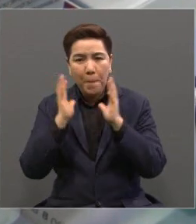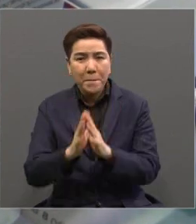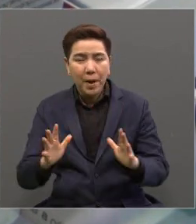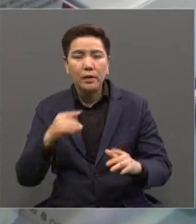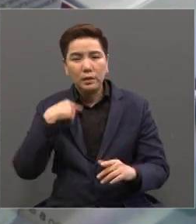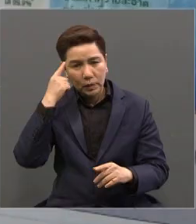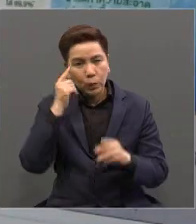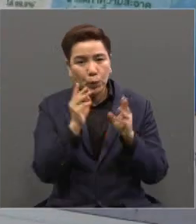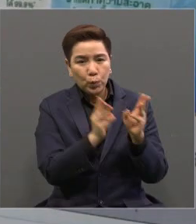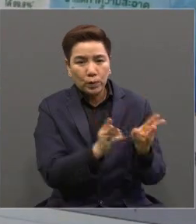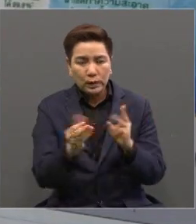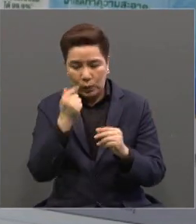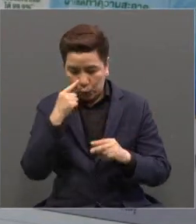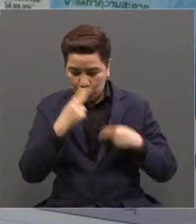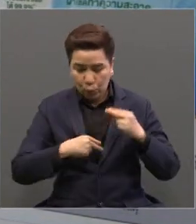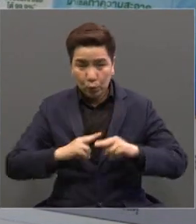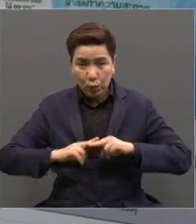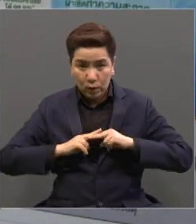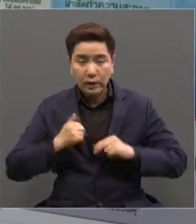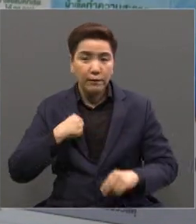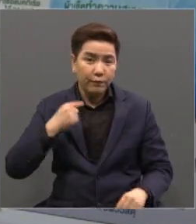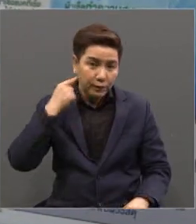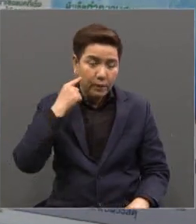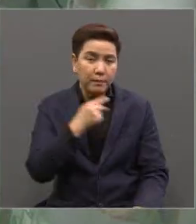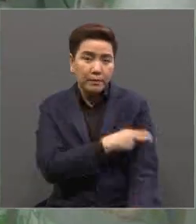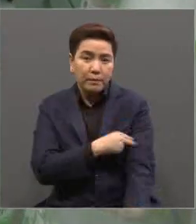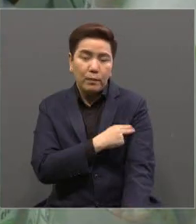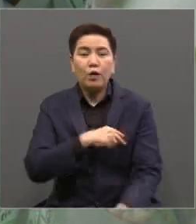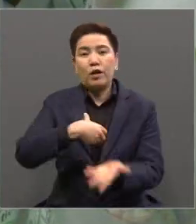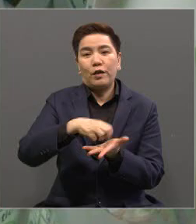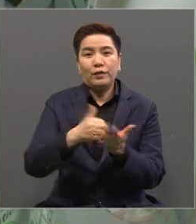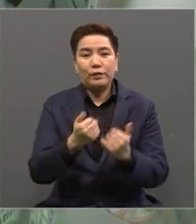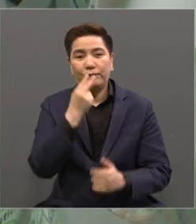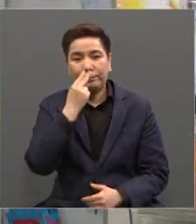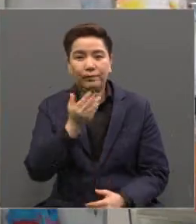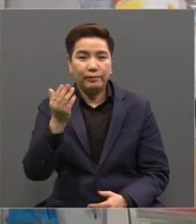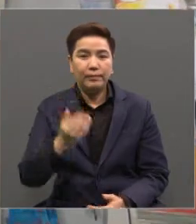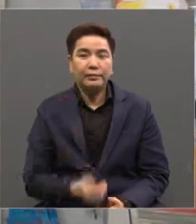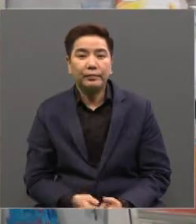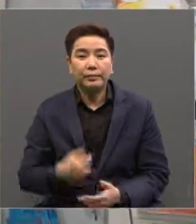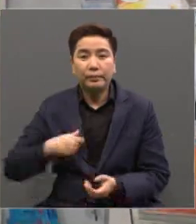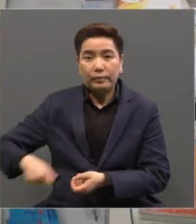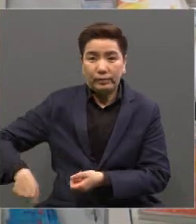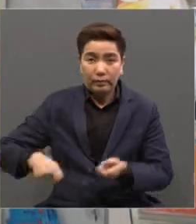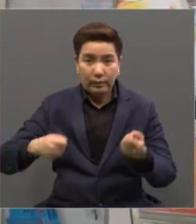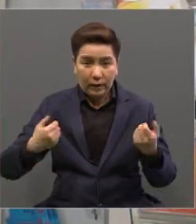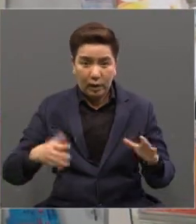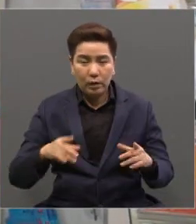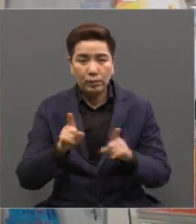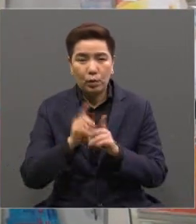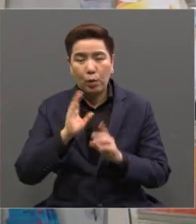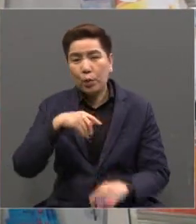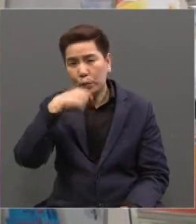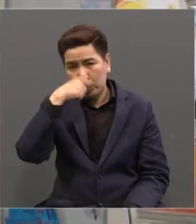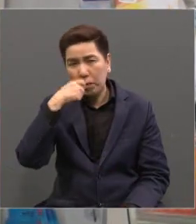ก็ถือว่าเป็นแนวทางที่เราไว้ใช้ดูแลตัวเองได้ค่ะฟังจากเภสัชกรเพิ่มเติมค่ะหลังสงกรานต์อาการคน